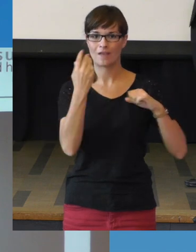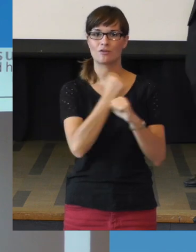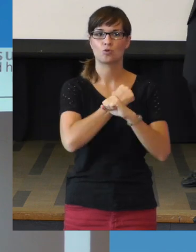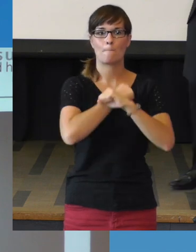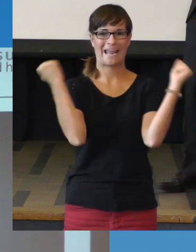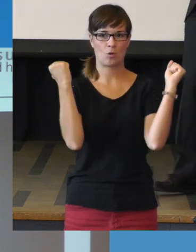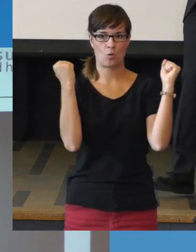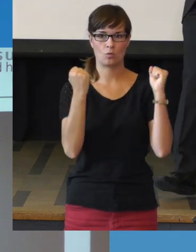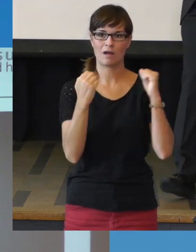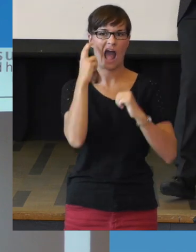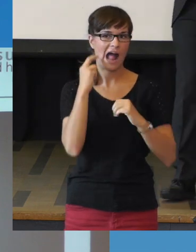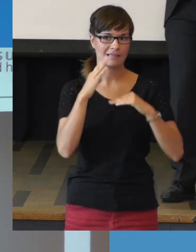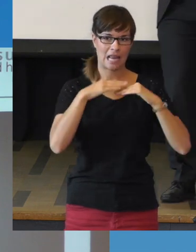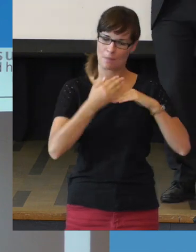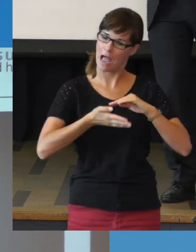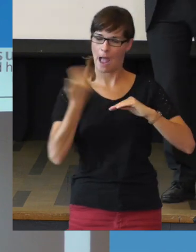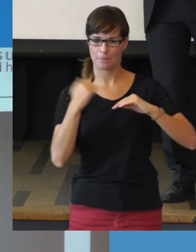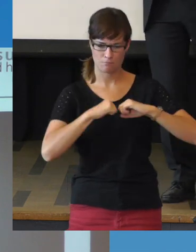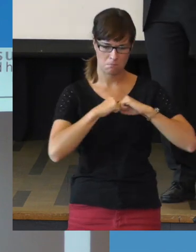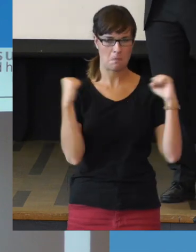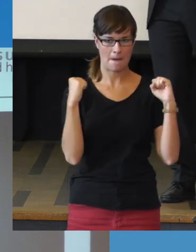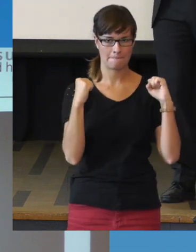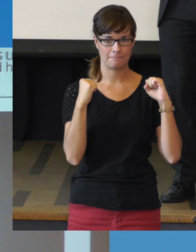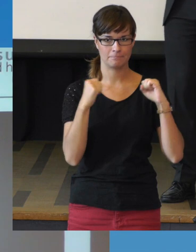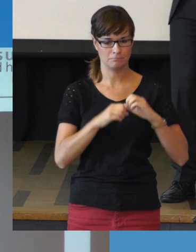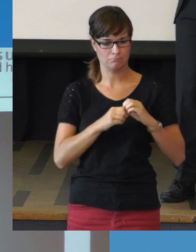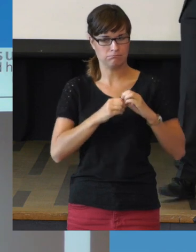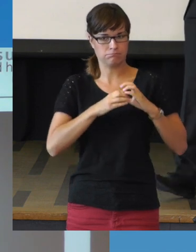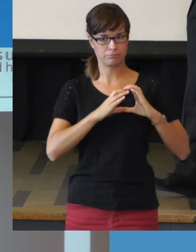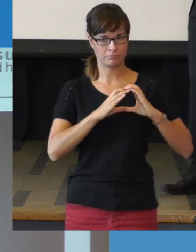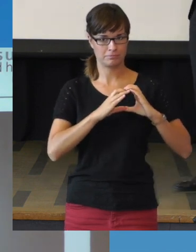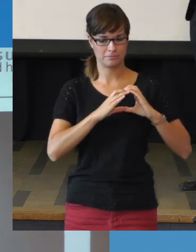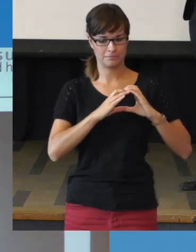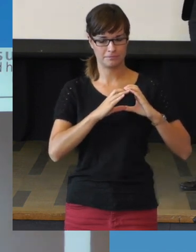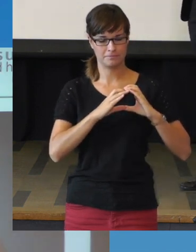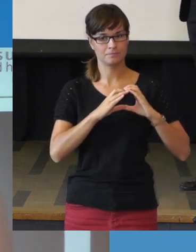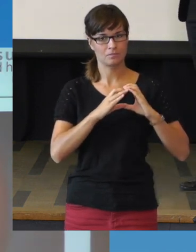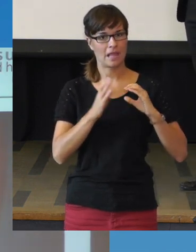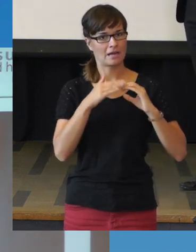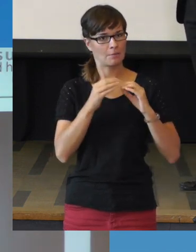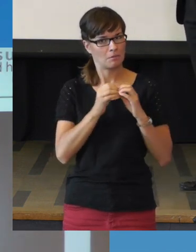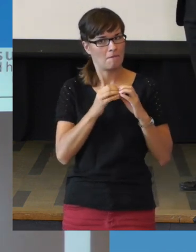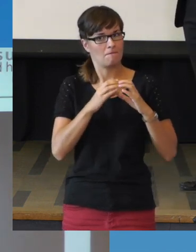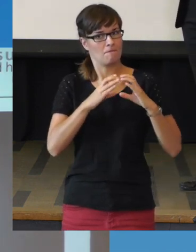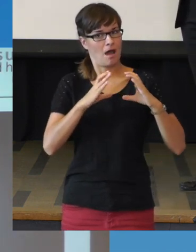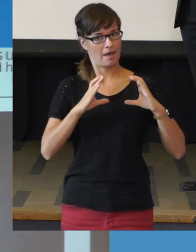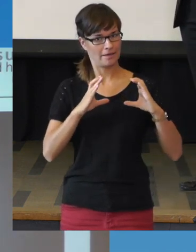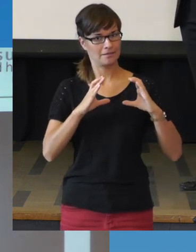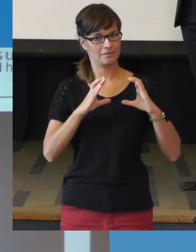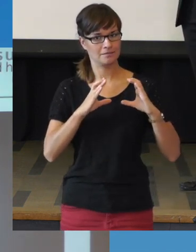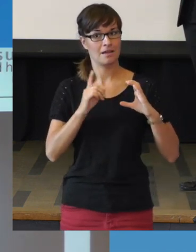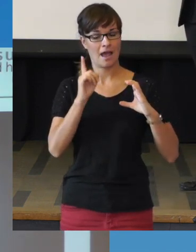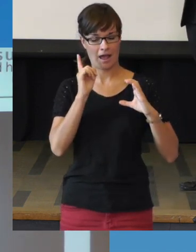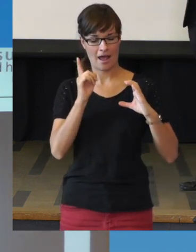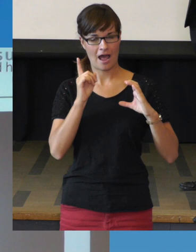durch. Wenn man das mit dem Ballonkatheter gemacht hat, dann ist die Klappe etwas weiter, aber die Klappe